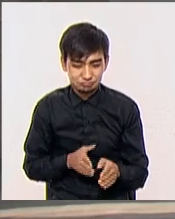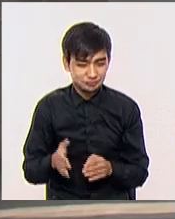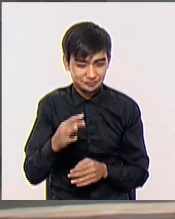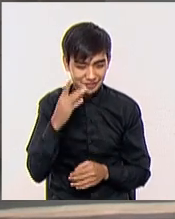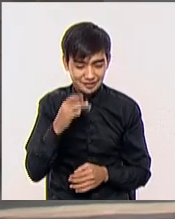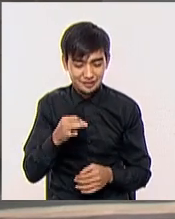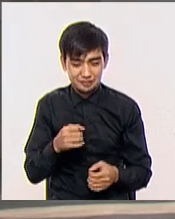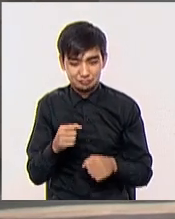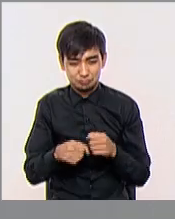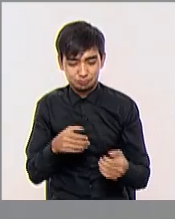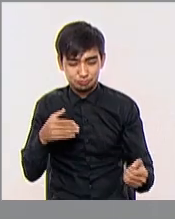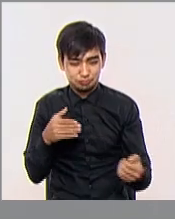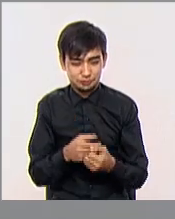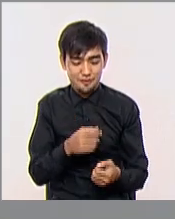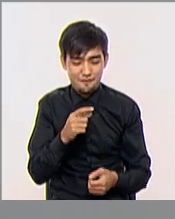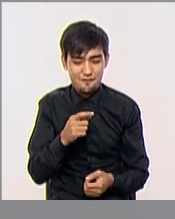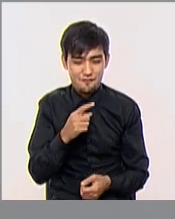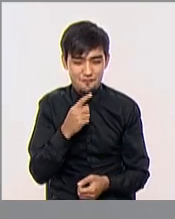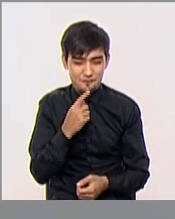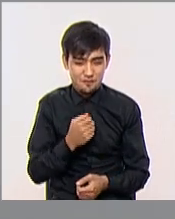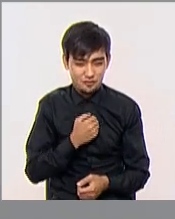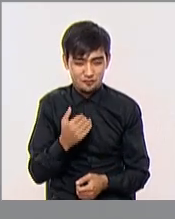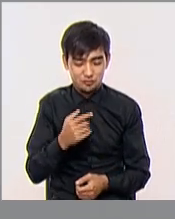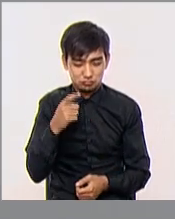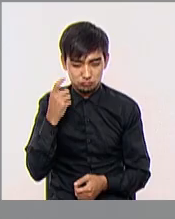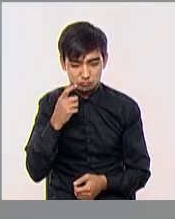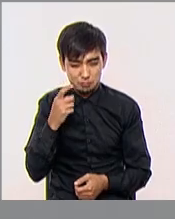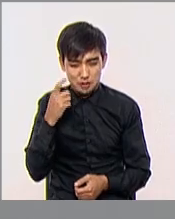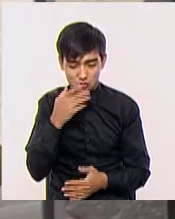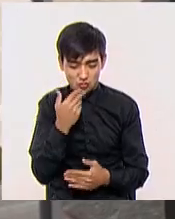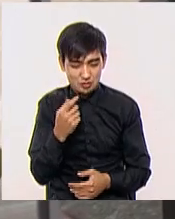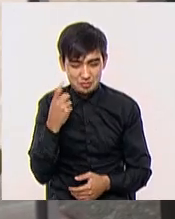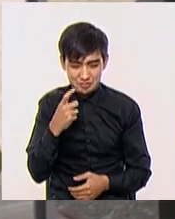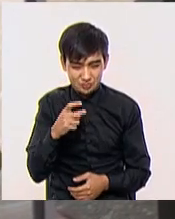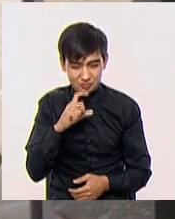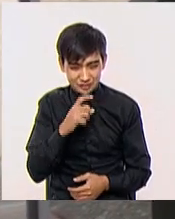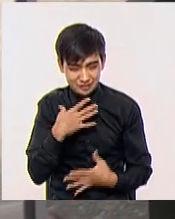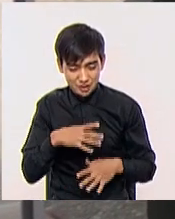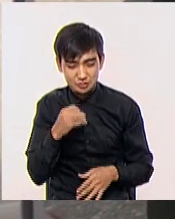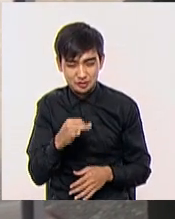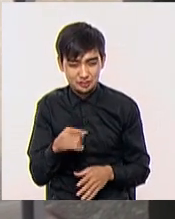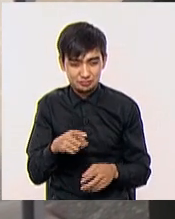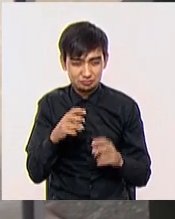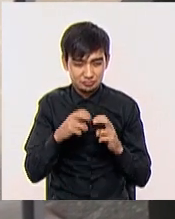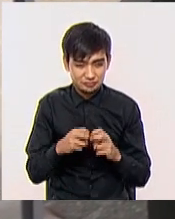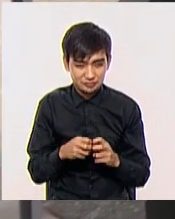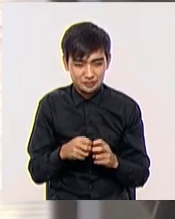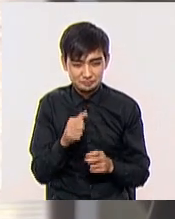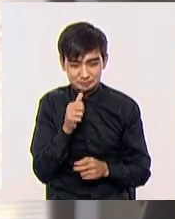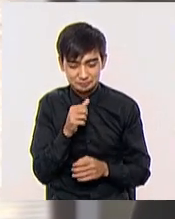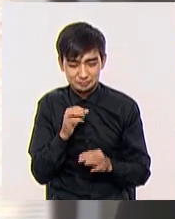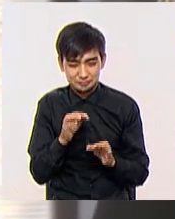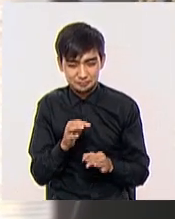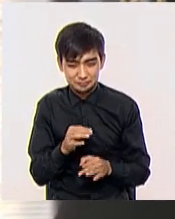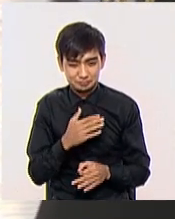выехал на встречную полосу, а водитель военный был трезв. Следствие ведет военная полиция, и сегодня здесь дают более осторожные комментарии.